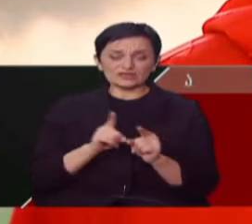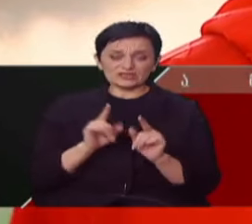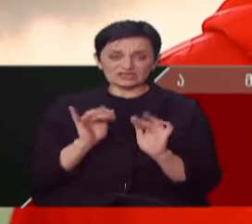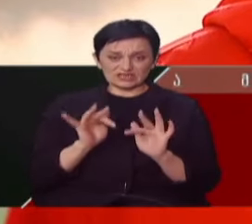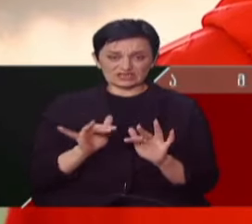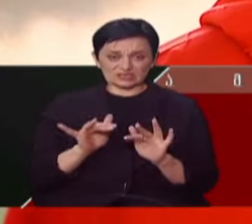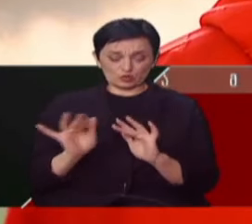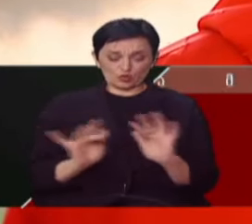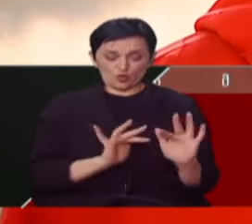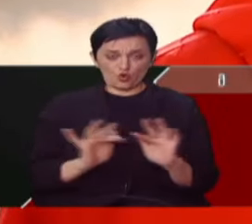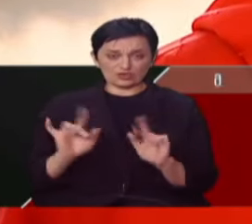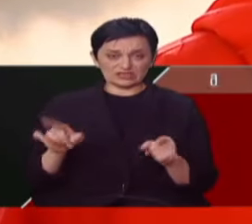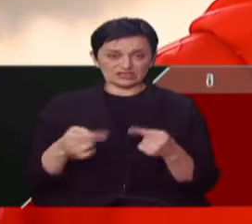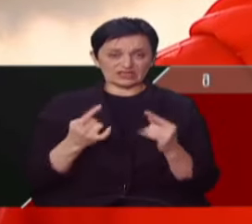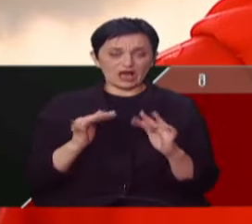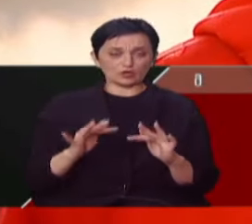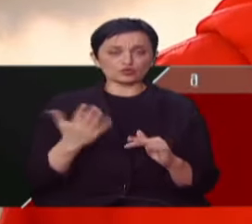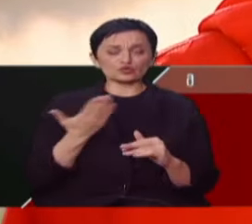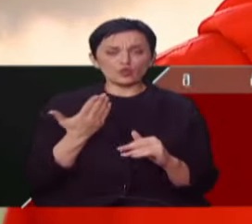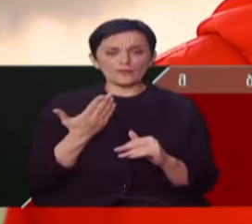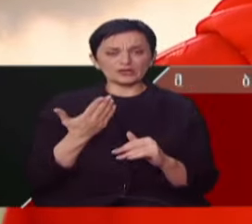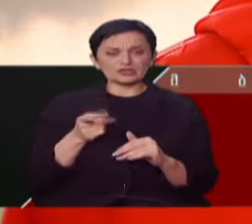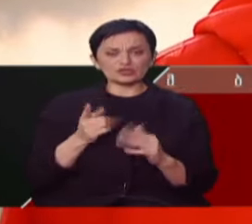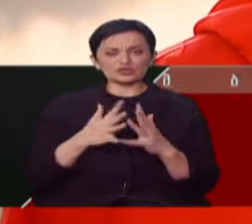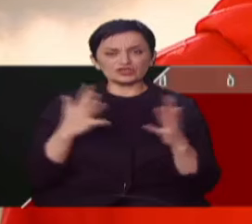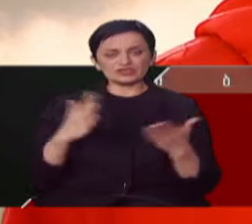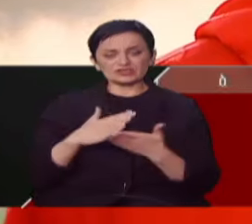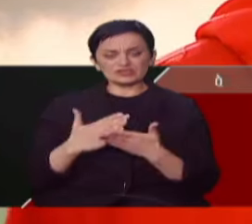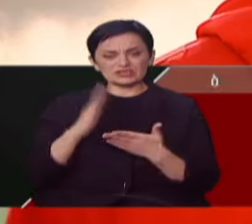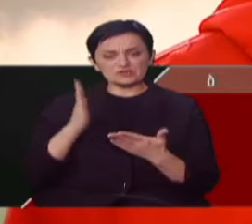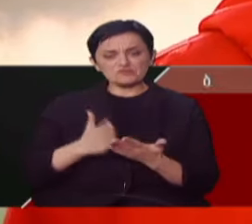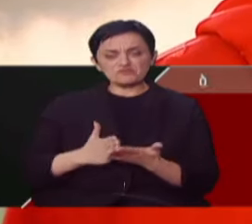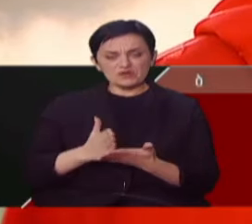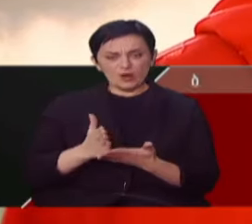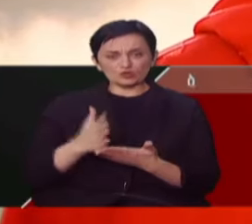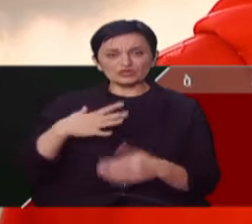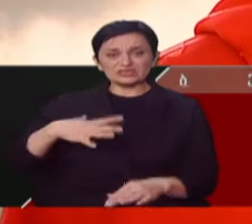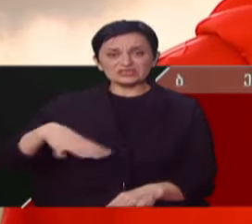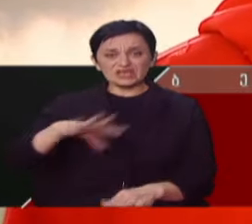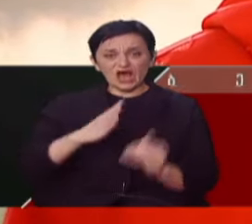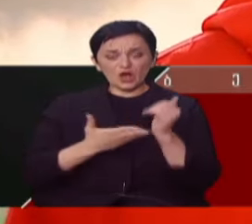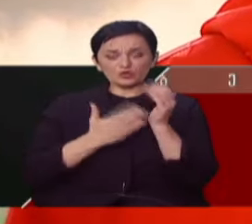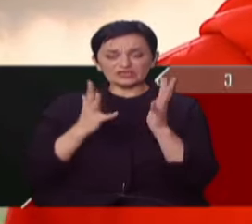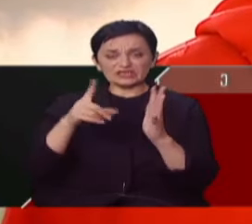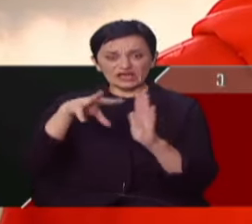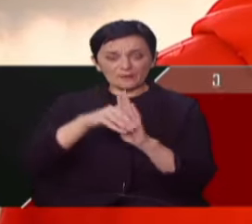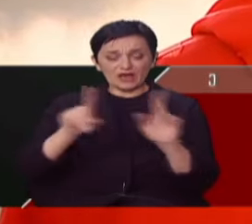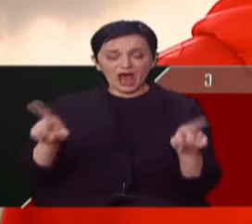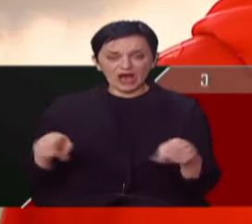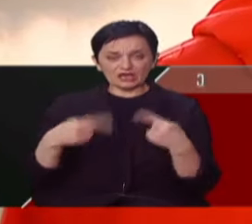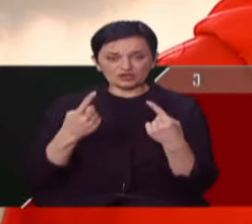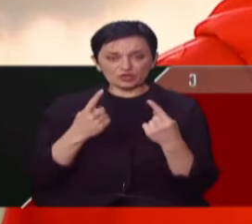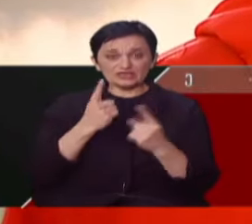საქმეების ღონისძიებების განხორციელებას, რომელიც დიდწილად იქნება მიმართული საქართველოს ტყეებში აღდგენით